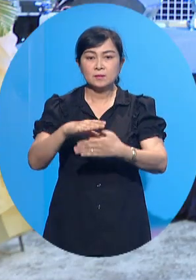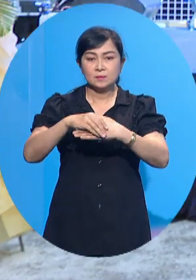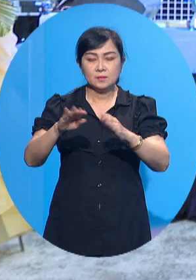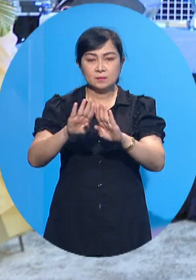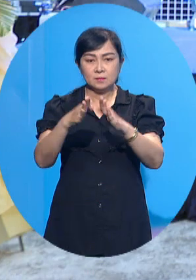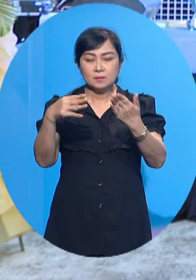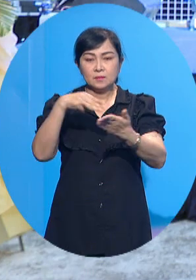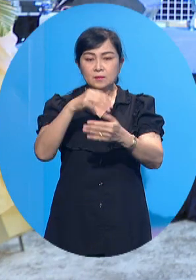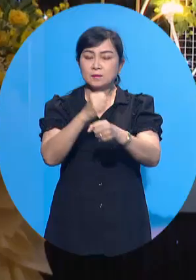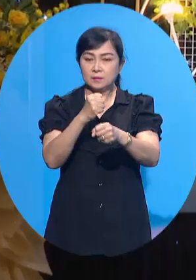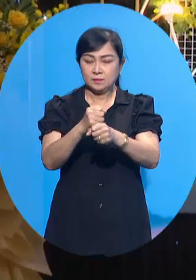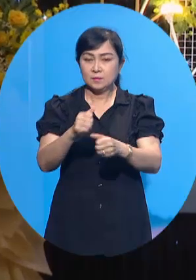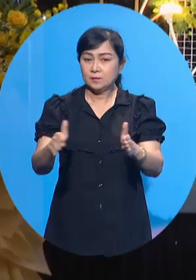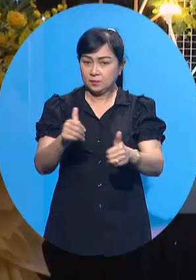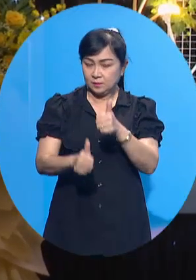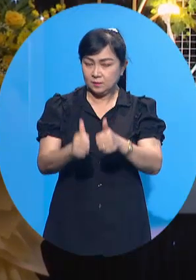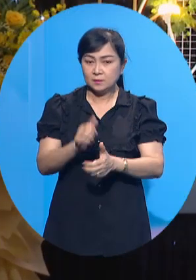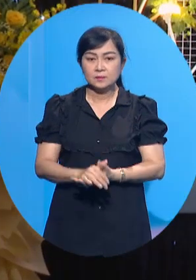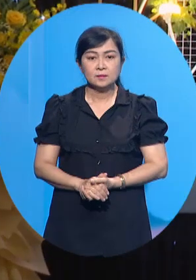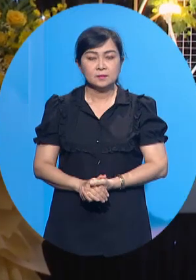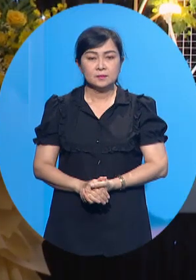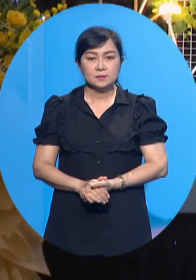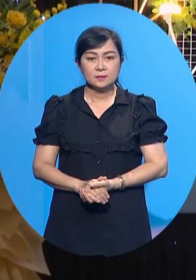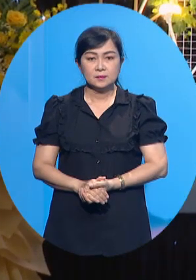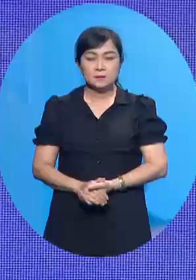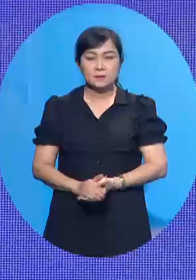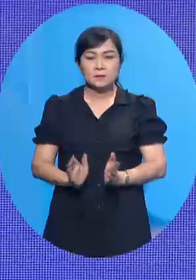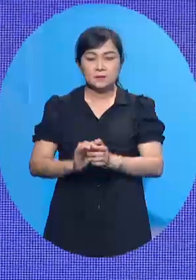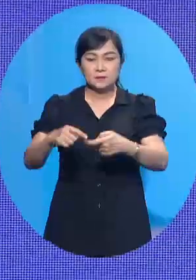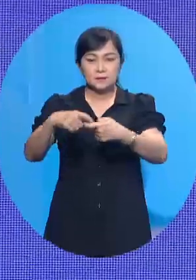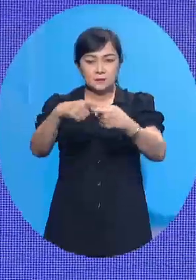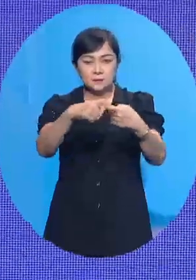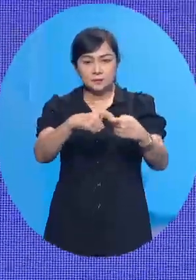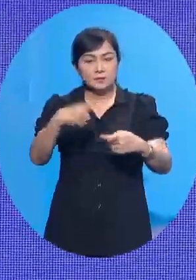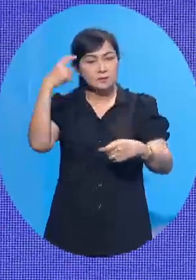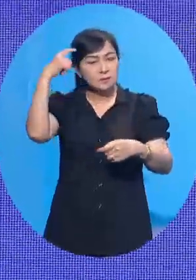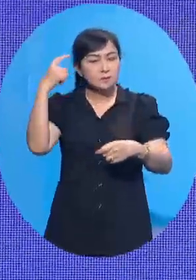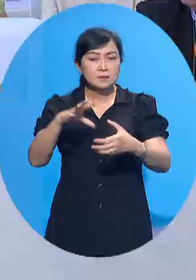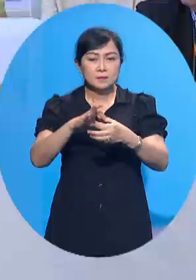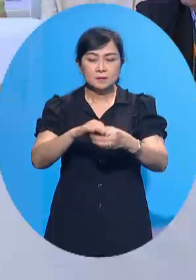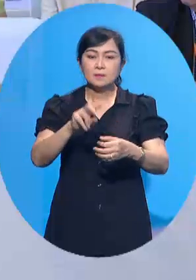mở rộng cơ hội nghề nghiệp của mình hơn. Lễ ký kết biên bản ghi nhớ hợp tác giai đoạn